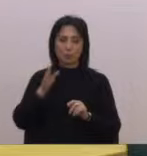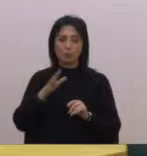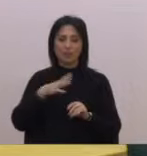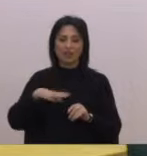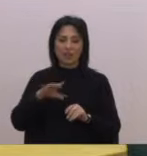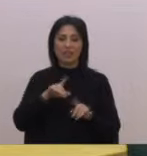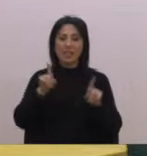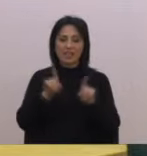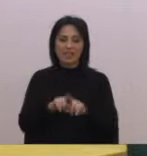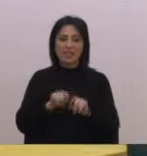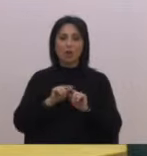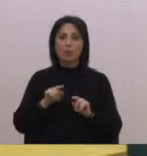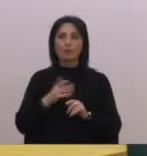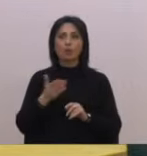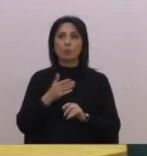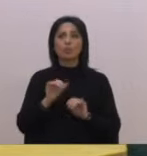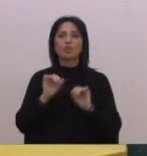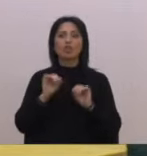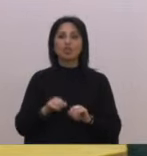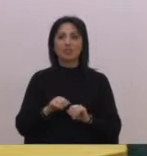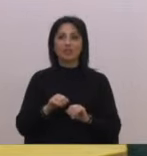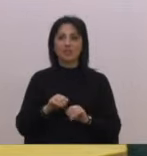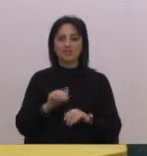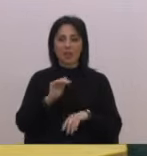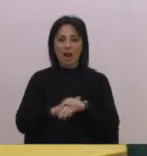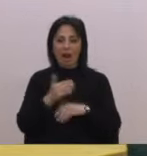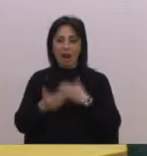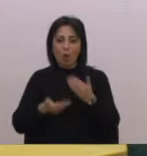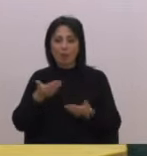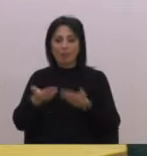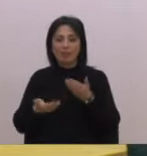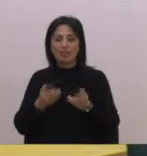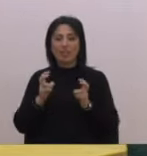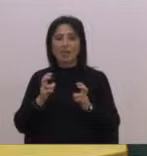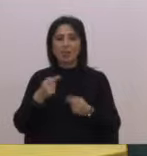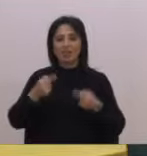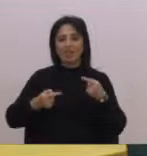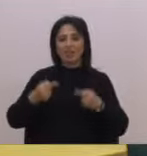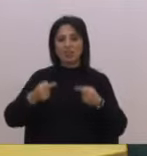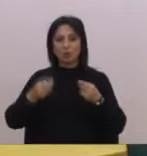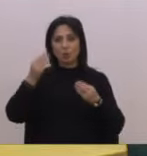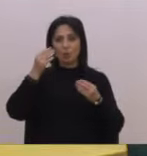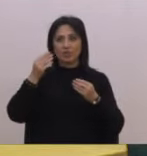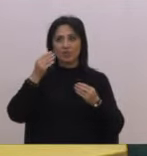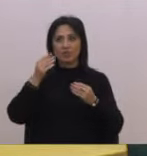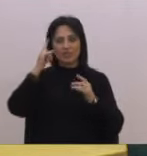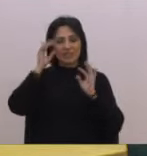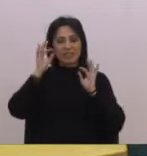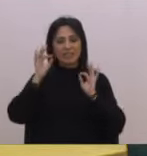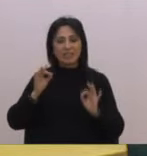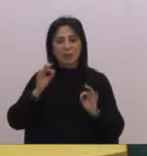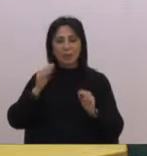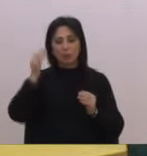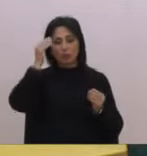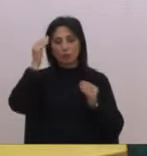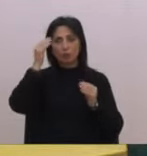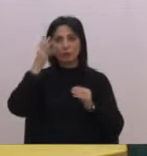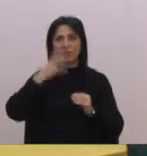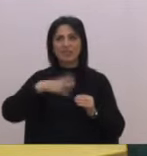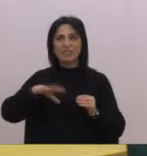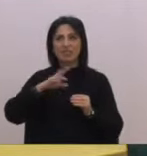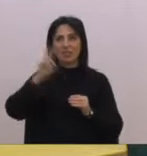ქვეყანაში ისეთი, რომელსაც შეეძლება არგუმენტირებული დისკუსია და საგნობრივი მსჯელობა